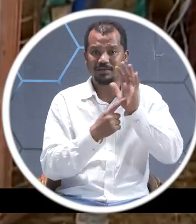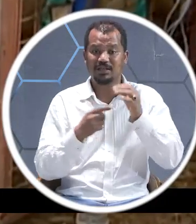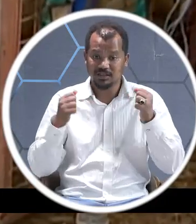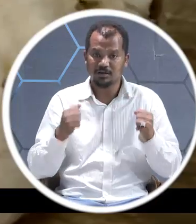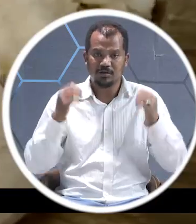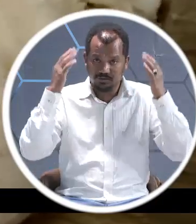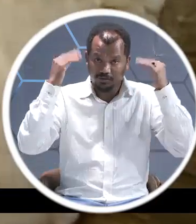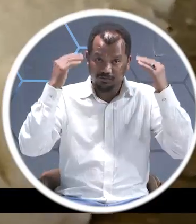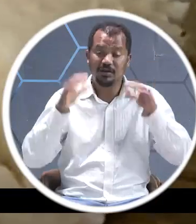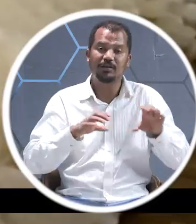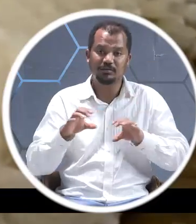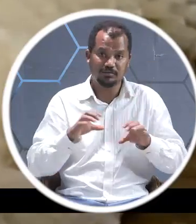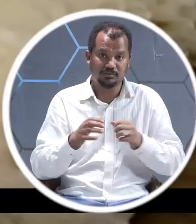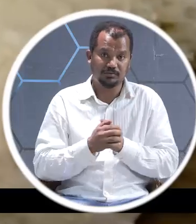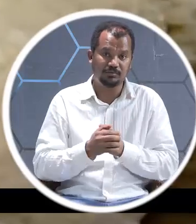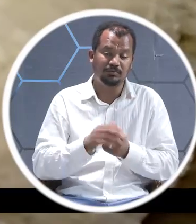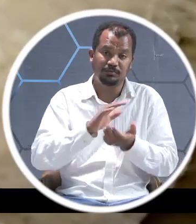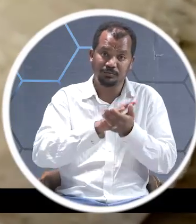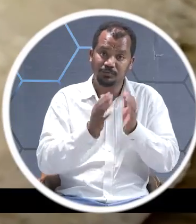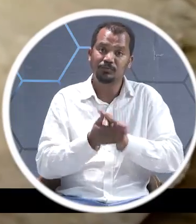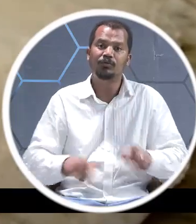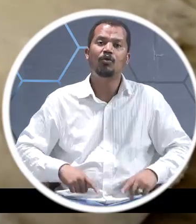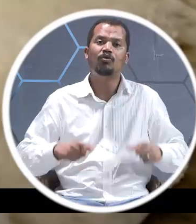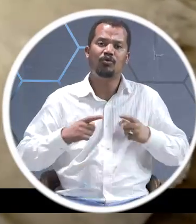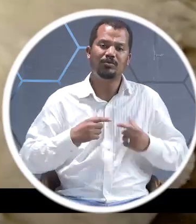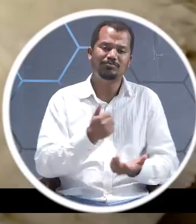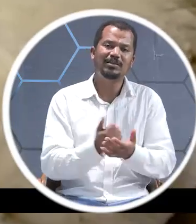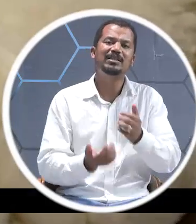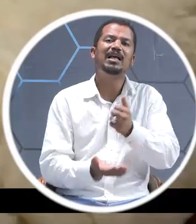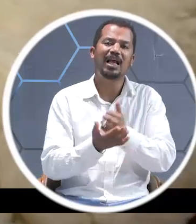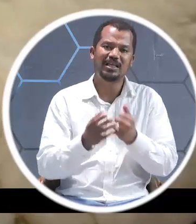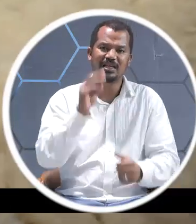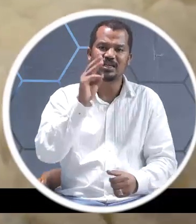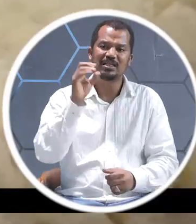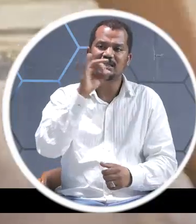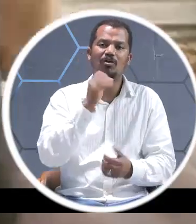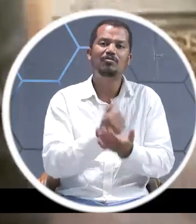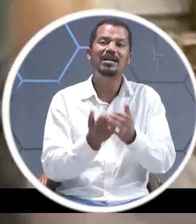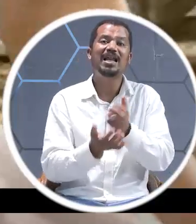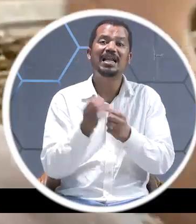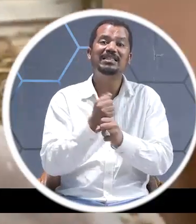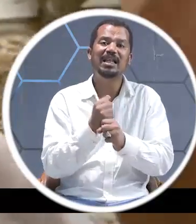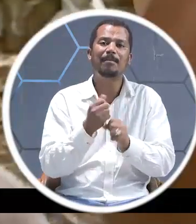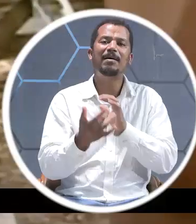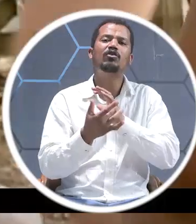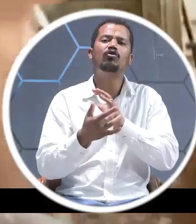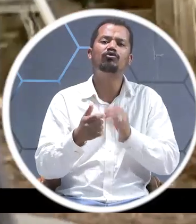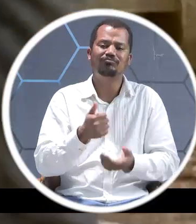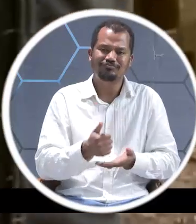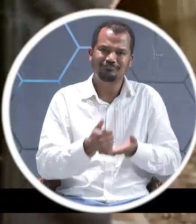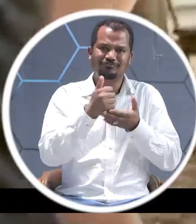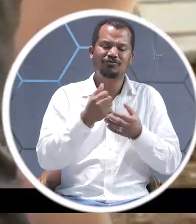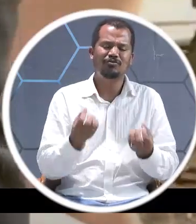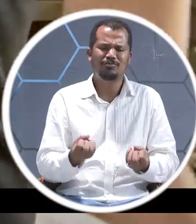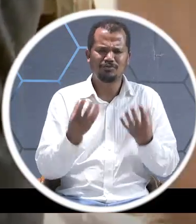ماسایتن دچارن تصفان ندار گلن بیهون نرو بن تگاجز یه سالو مردادات سر به تکنولوژی